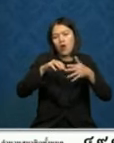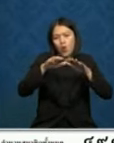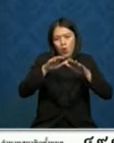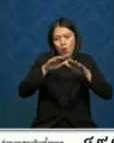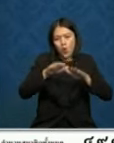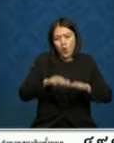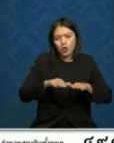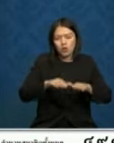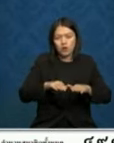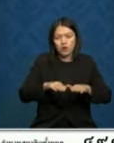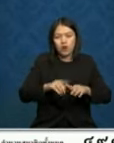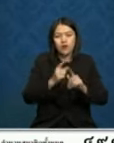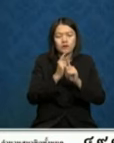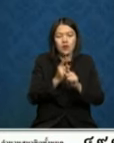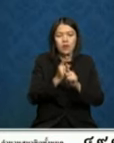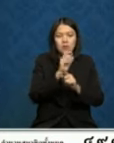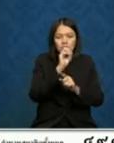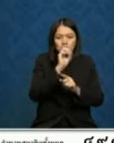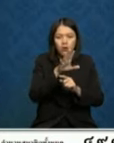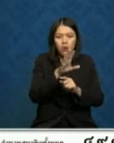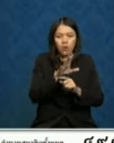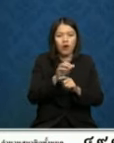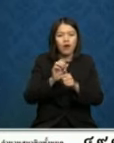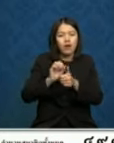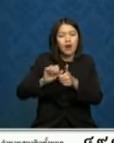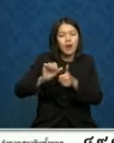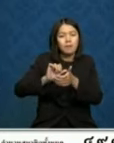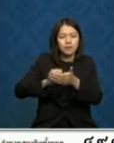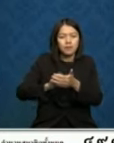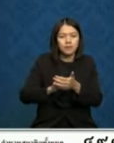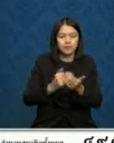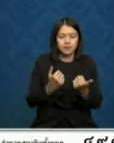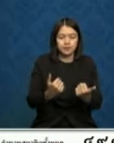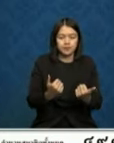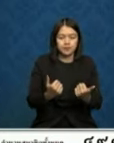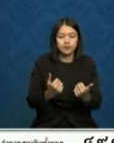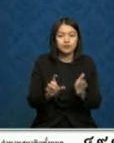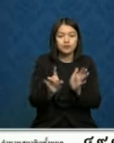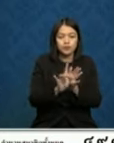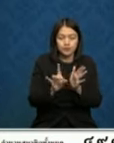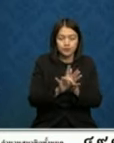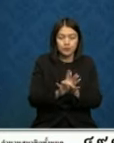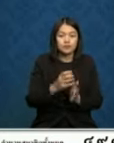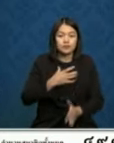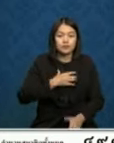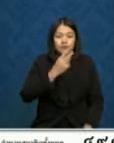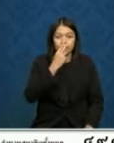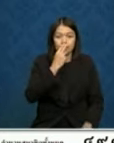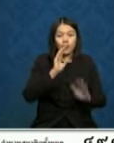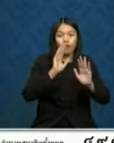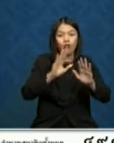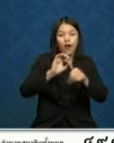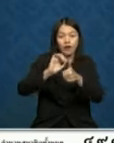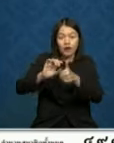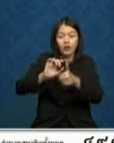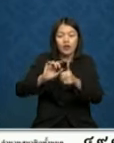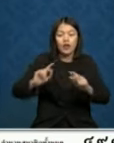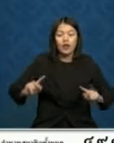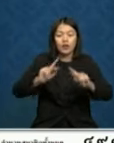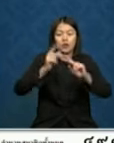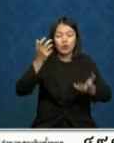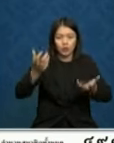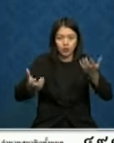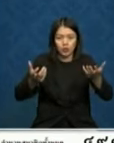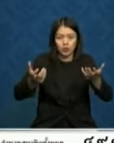มาณเพิ่มเติมตามที่ดิฉันนะคะได้ไปยติไว้ค่ะและสุดท้ายค่ะท่านประธานดิฉันนะคะก็อยากเห็นค่ะฝากเป็นข้อสังเกตให้แก่กระทรวงยุติธรรม